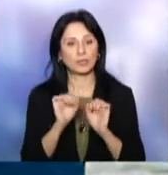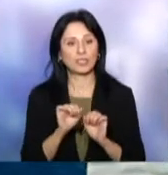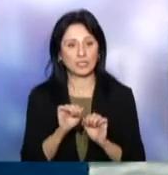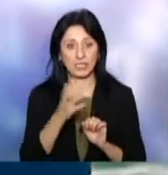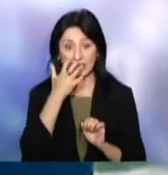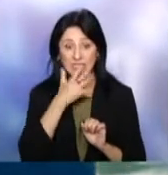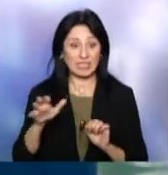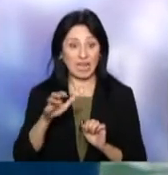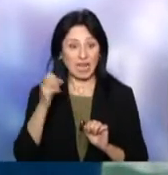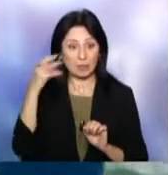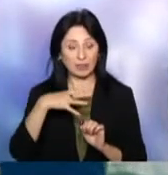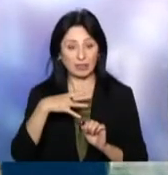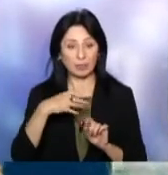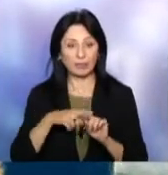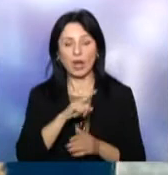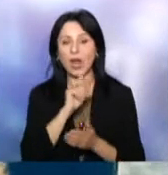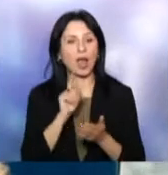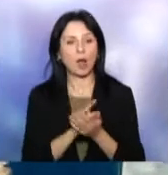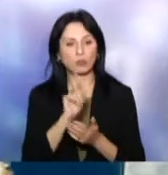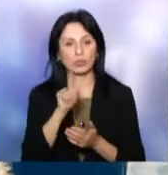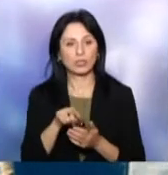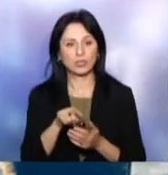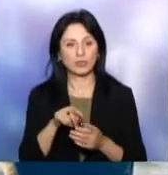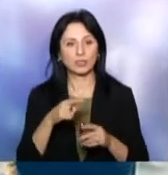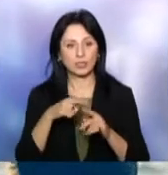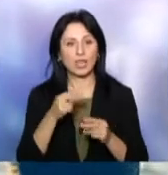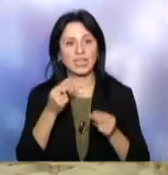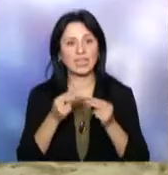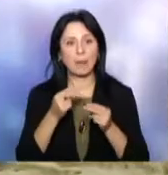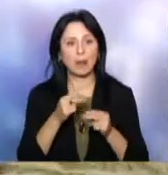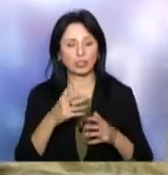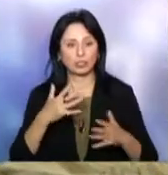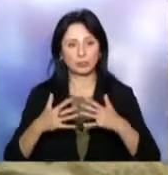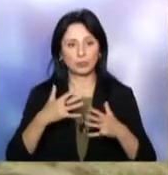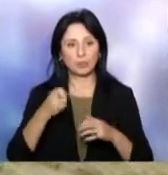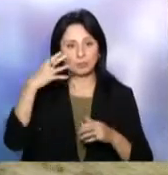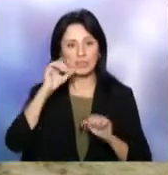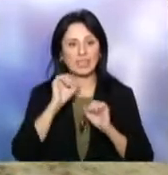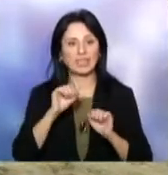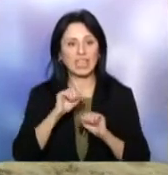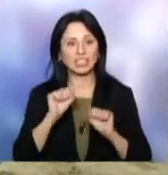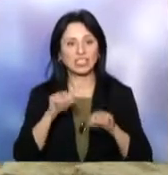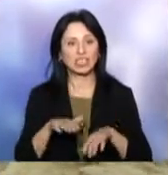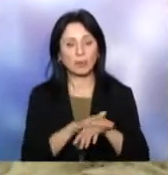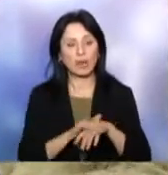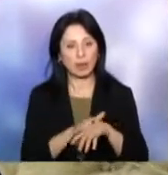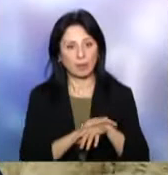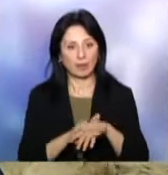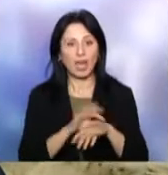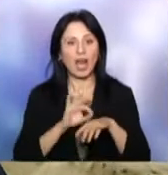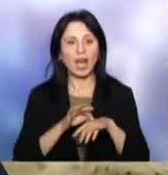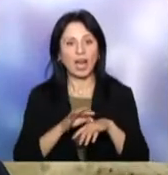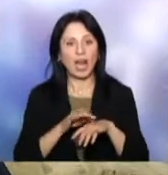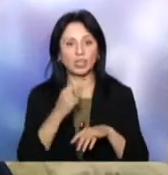ცხელი პერიოდის მიუხედავად, აუცილებელია მოთელვა თამაშის წინ. მზისგან დამცავი საშუალებების გამოყენება კანის